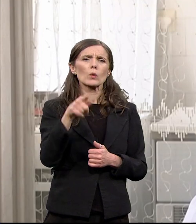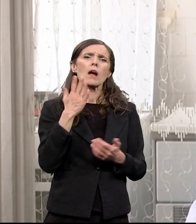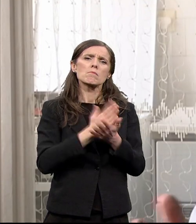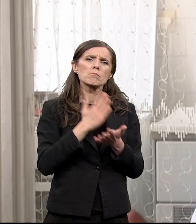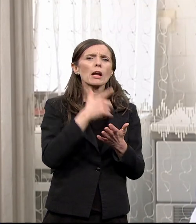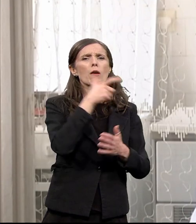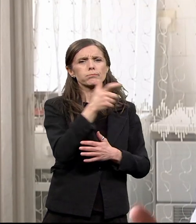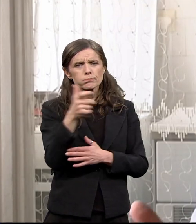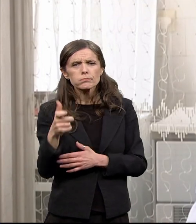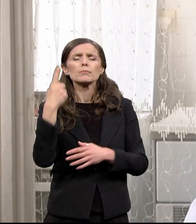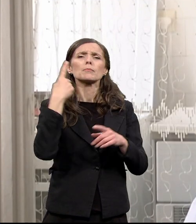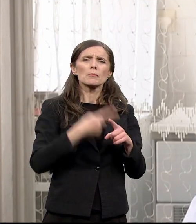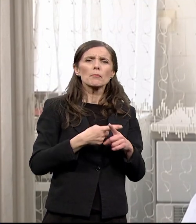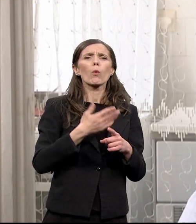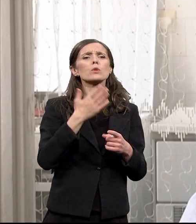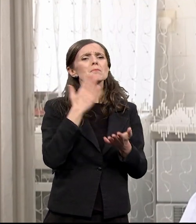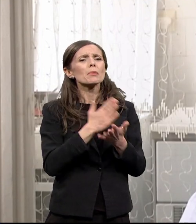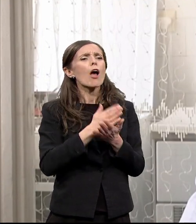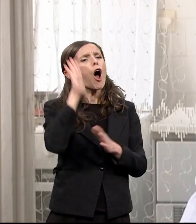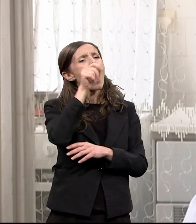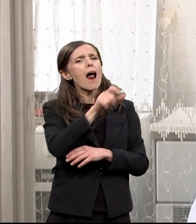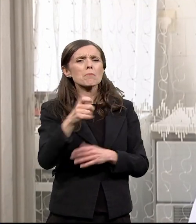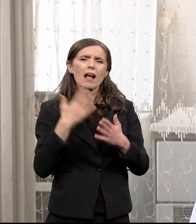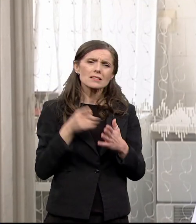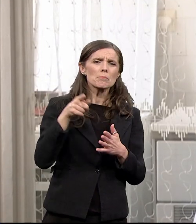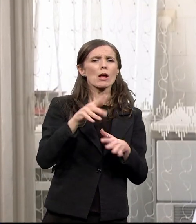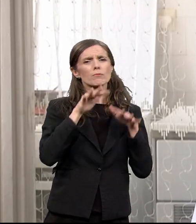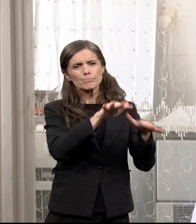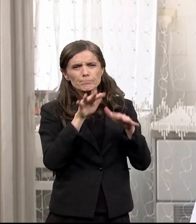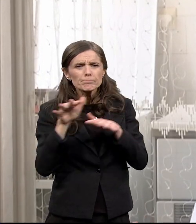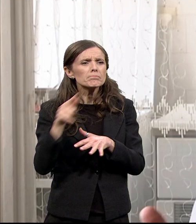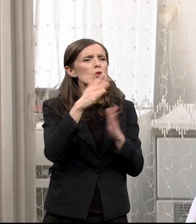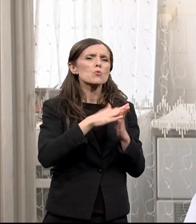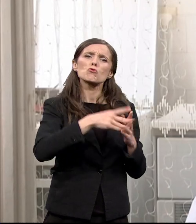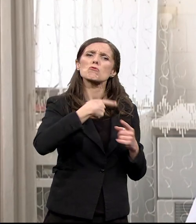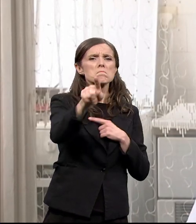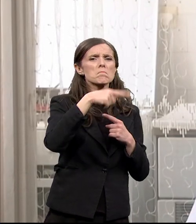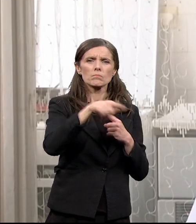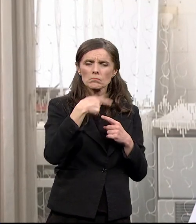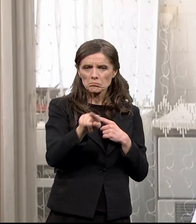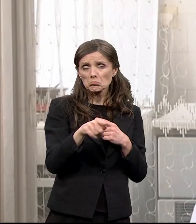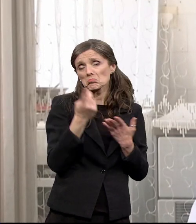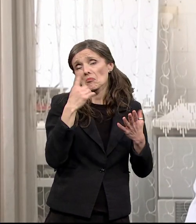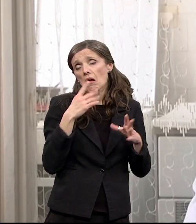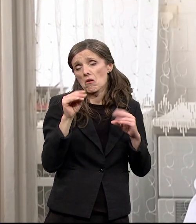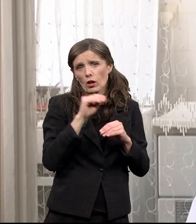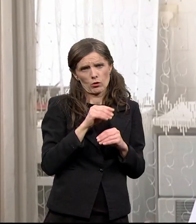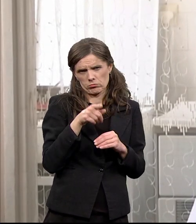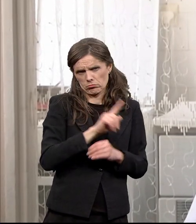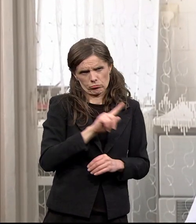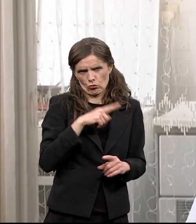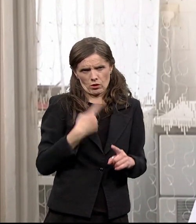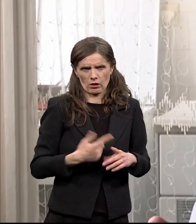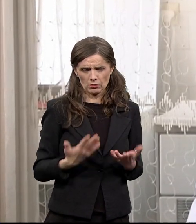uznemiravao građane Albance, ćero ih iz kuća, šta znam ja. Međutim, to nije